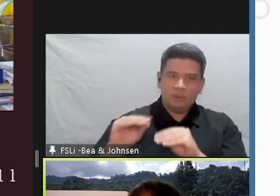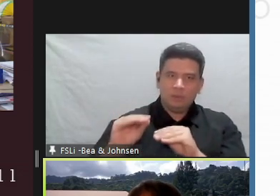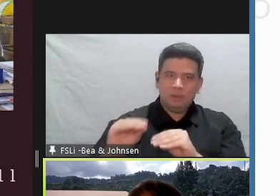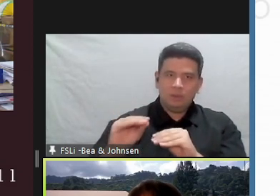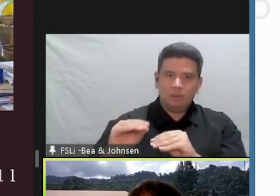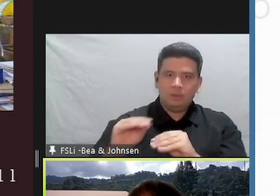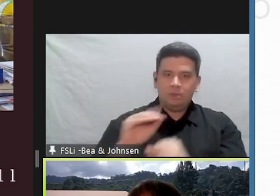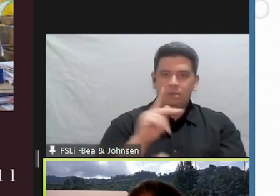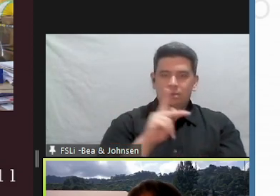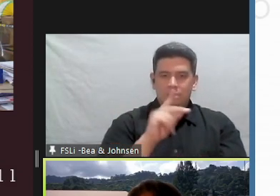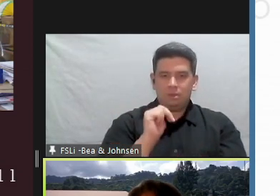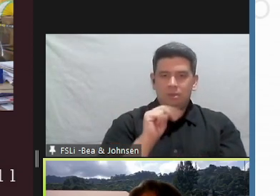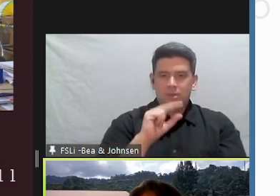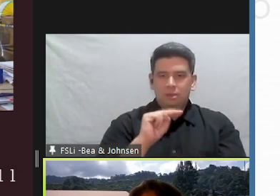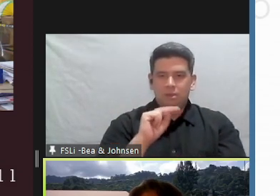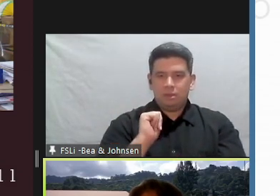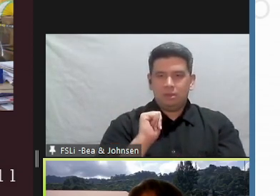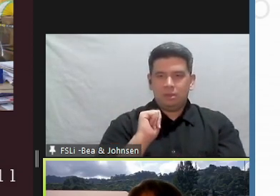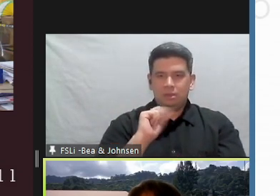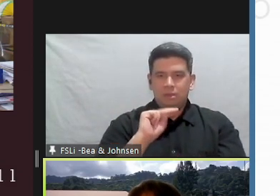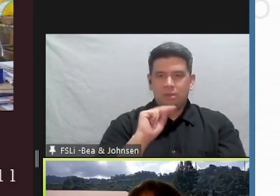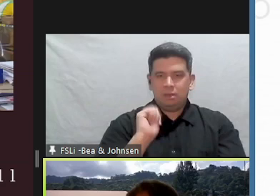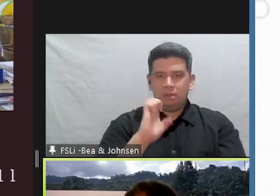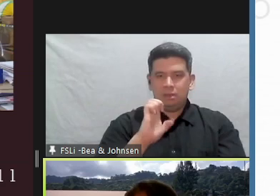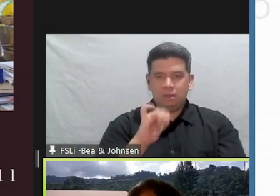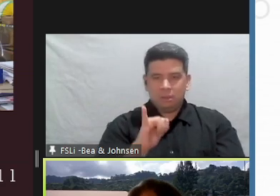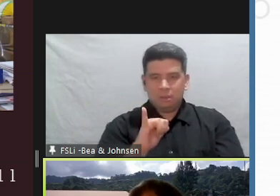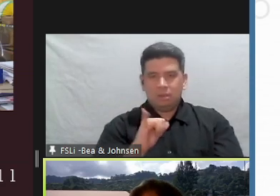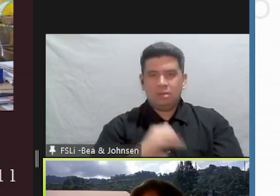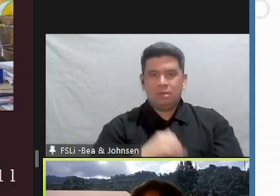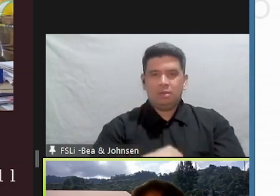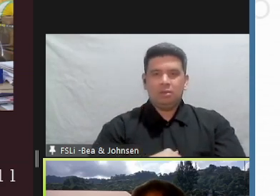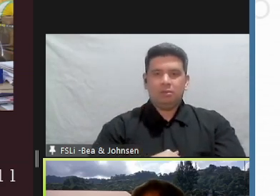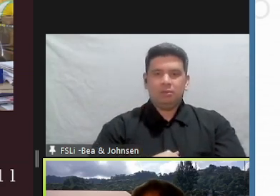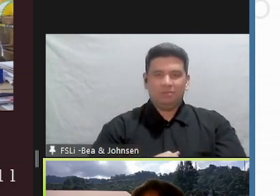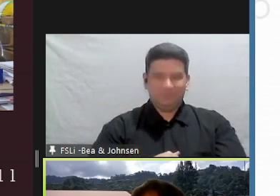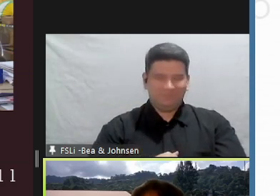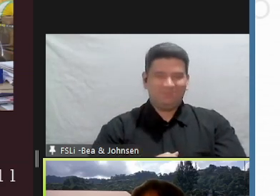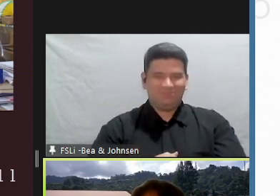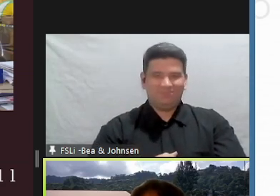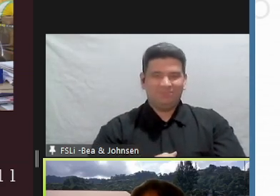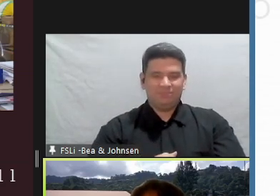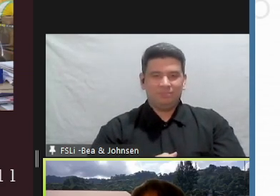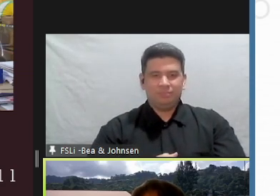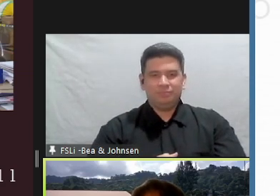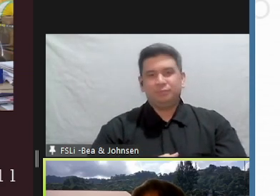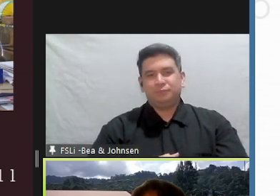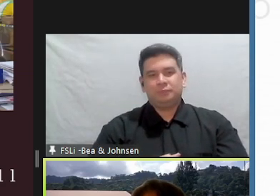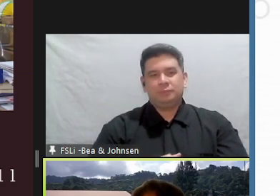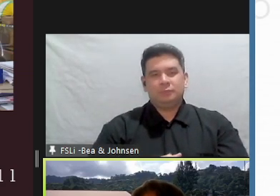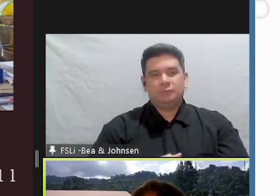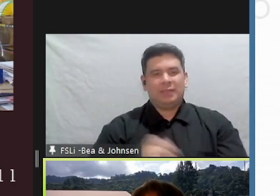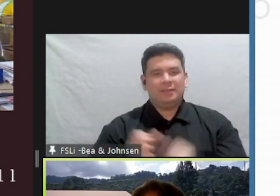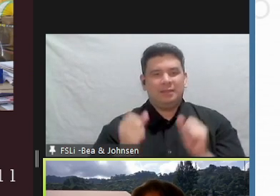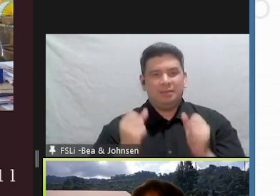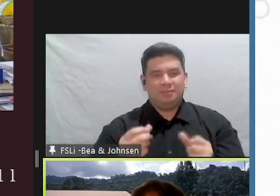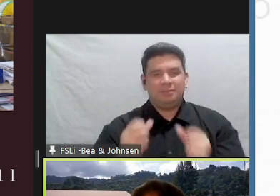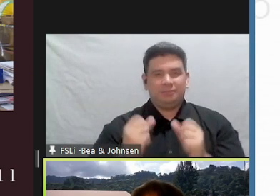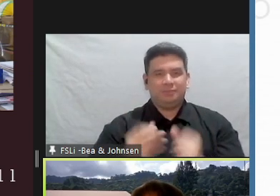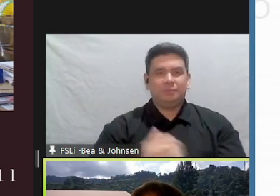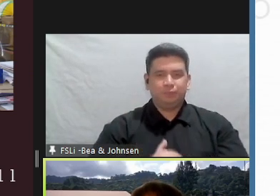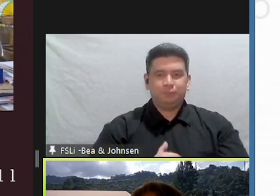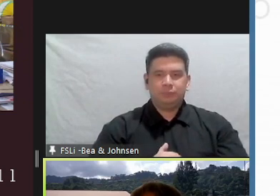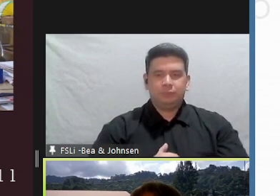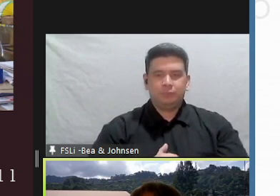Ang tawag nila dito ay anidot, parang marungko, pero ito yung style nila sa Kankanae. So ang daming ginawa yung